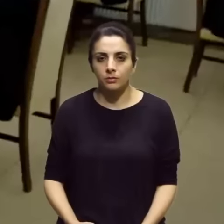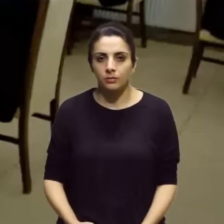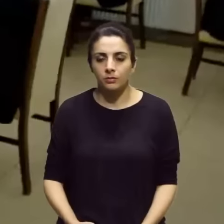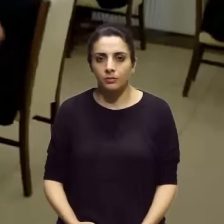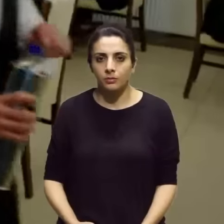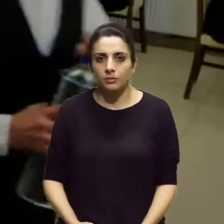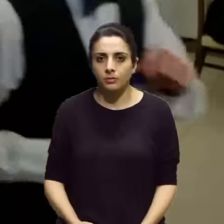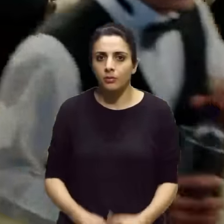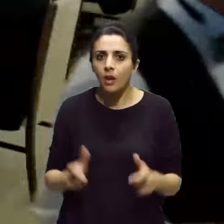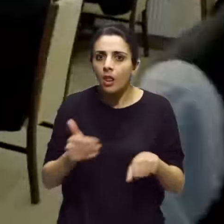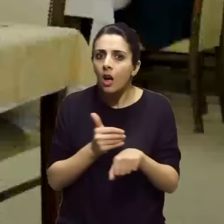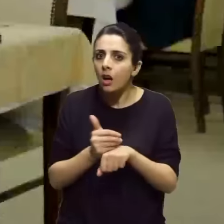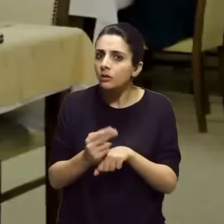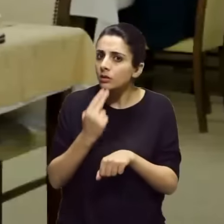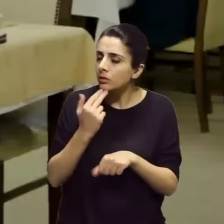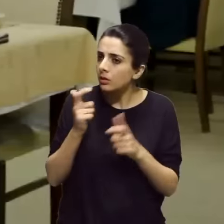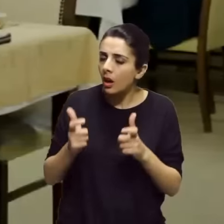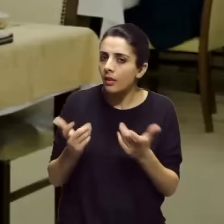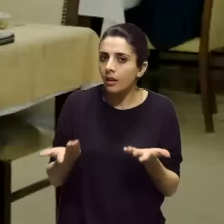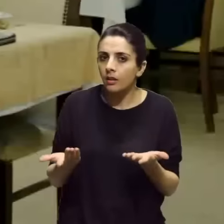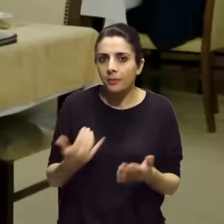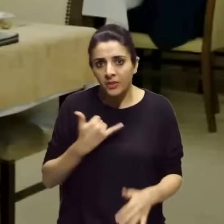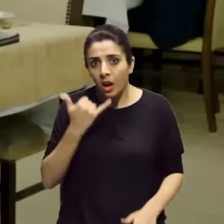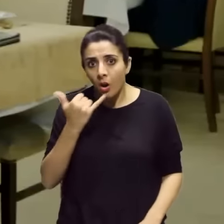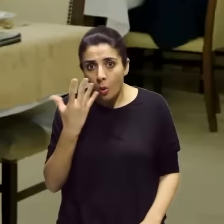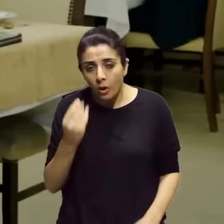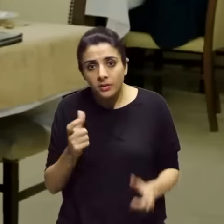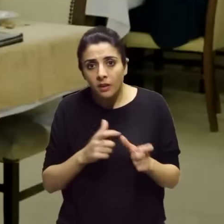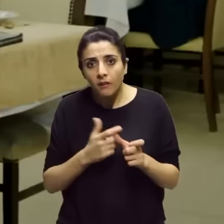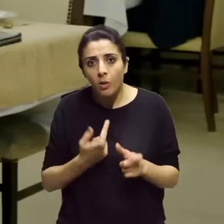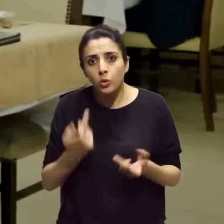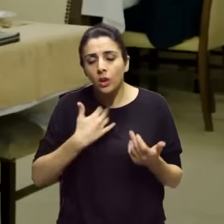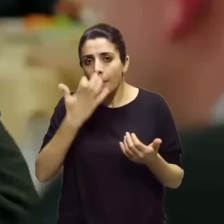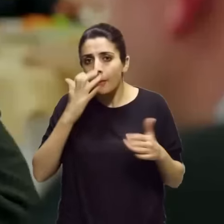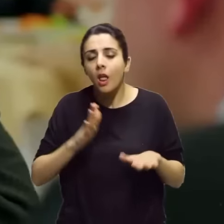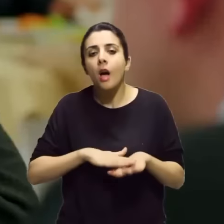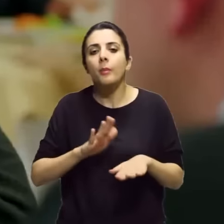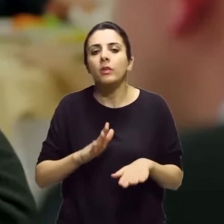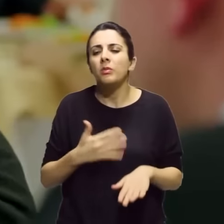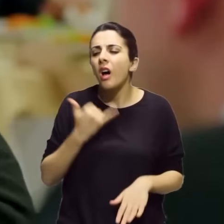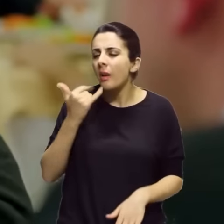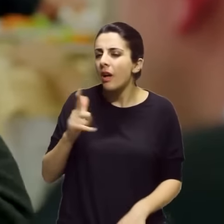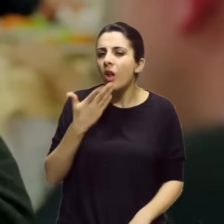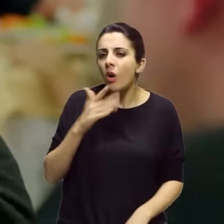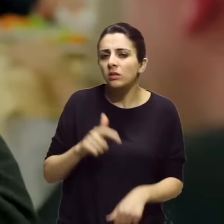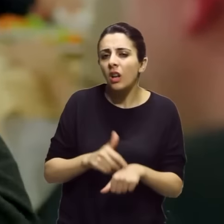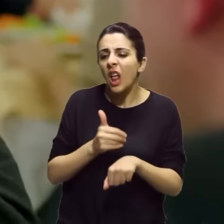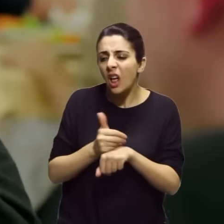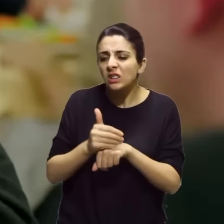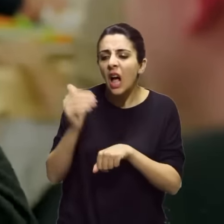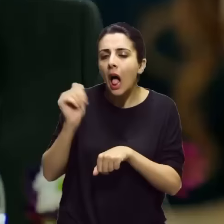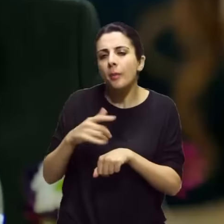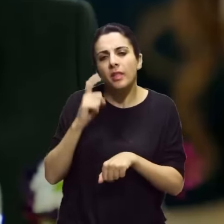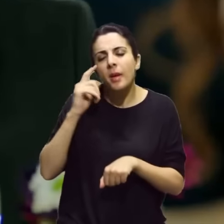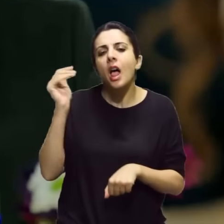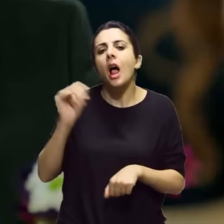Restorandalar. Nerede kaldı acaba bu kız? Bir arasak mı, ne yapsak Sevinç? Boşuna beklemeyelim. Bence hiç aramaya gerek yok. Bu saate kadar gelmediyse